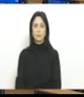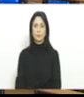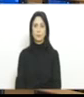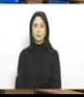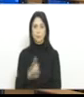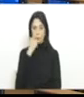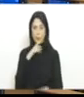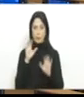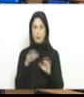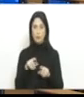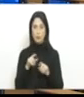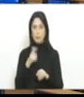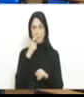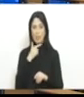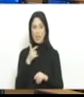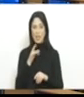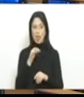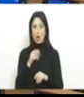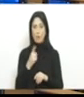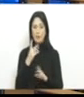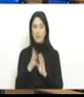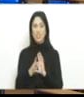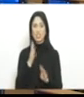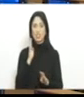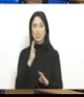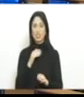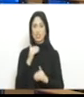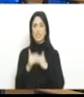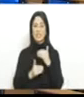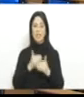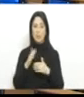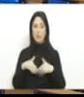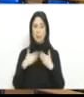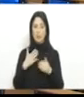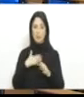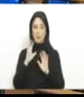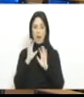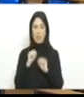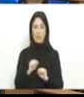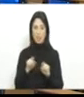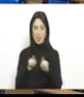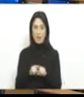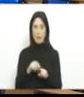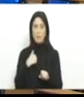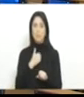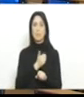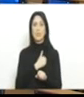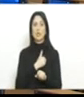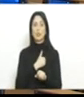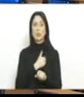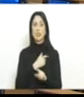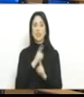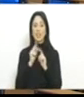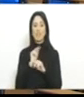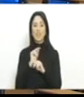მოსკოვის თავმჯდომარე ბატონო გიორგი, პირველ რიგში წარმატებებს გისურვებთ ჩვენი მხარდაჭერით. აგრეთვე მე მინდოდა